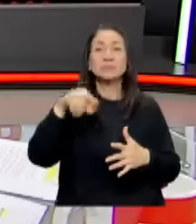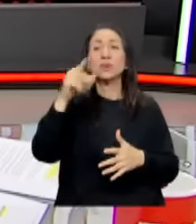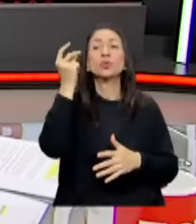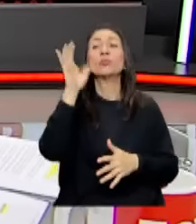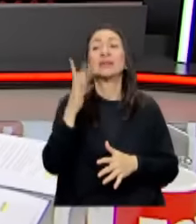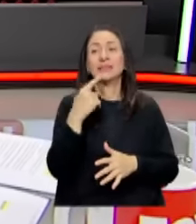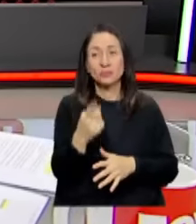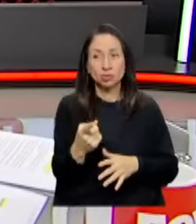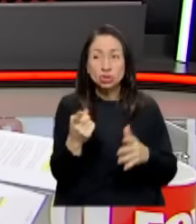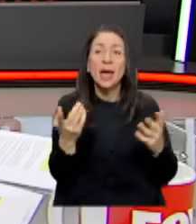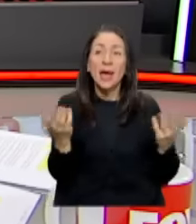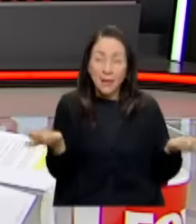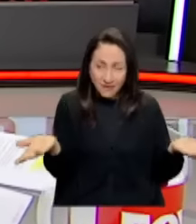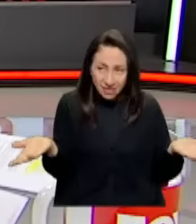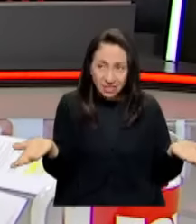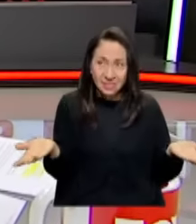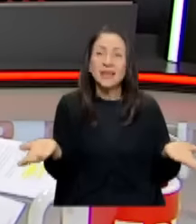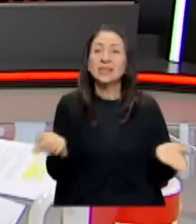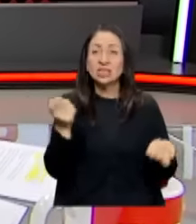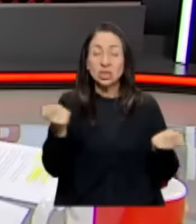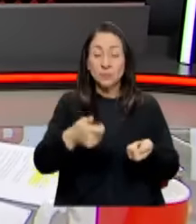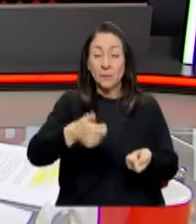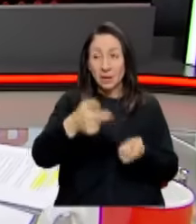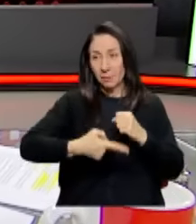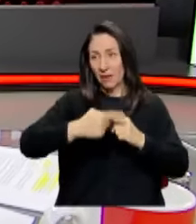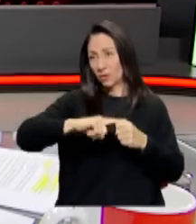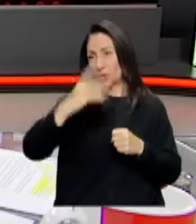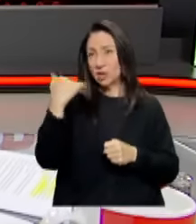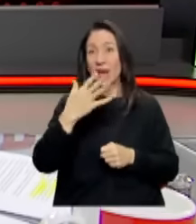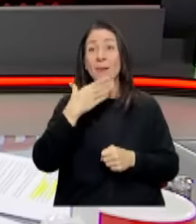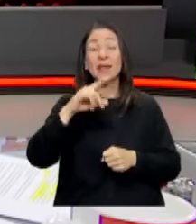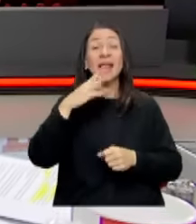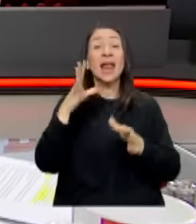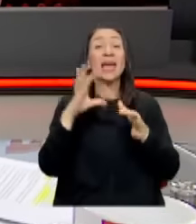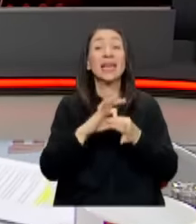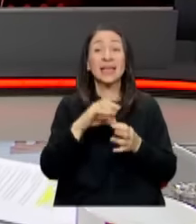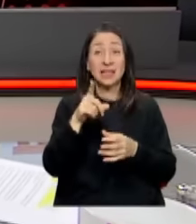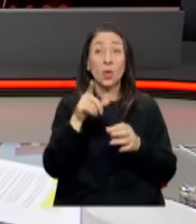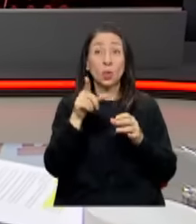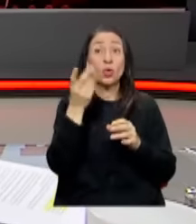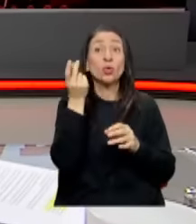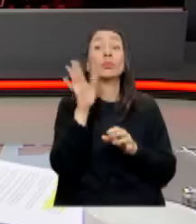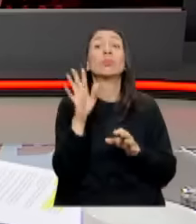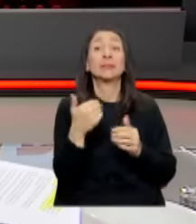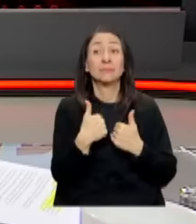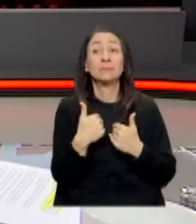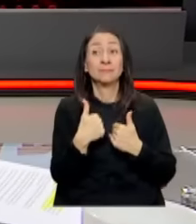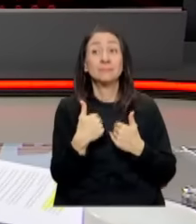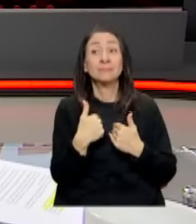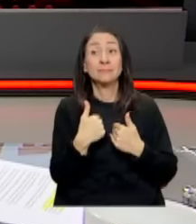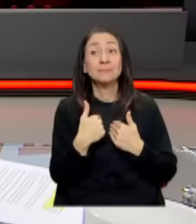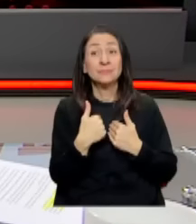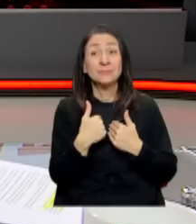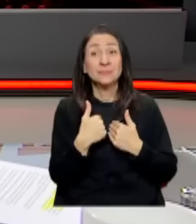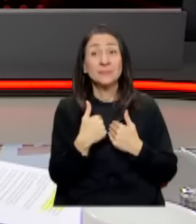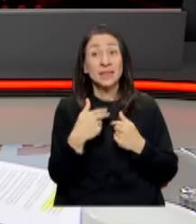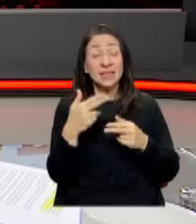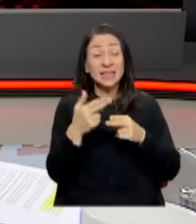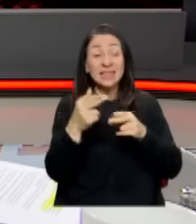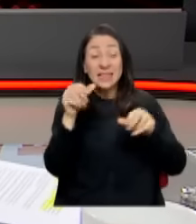demiş. Evet. Çalışma Bakanı geçen hafta biliyorsunuz emeklilerle ilgili de onu da unutmadım ben.